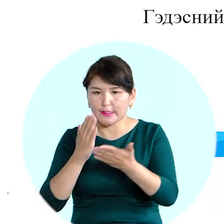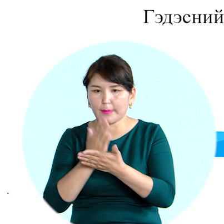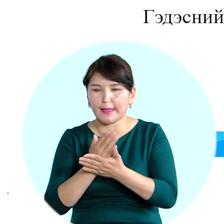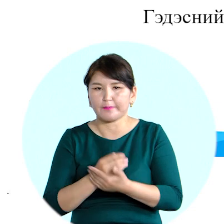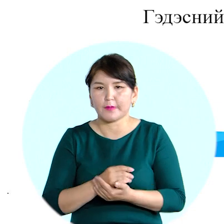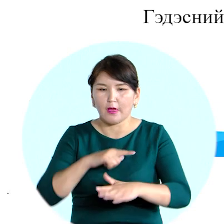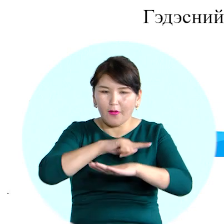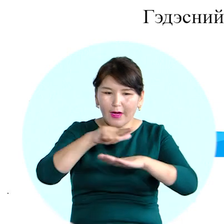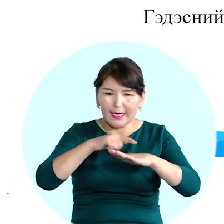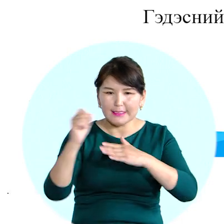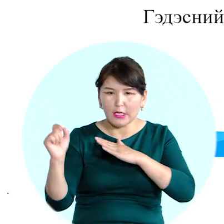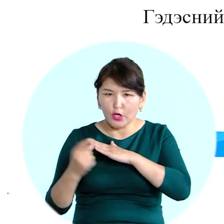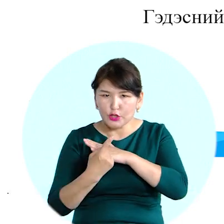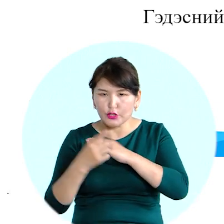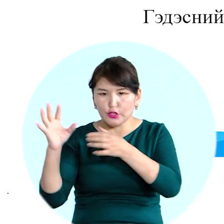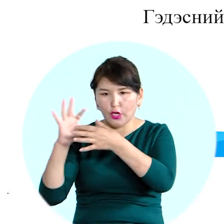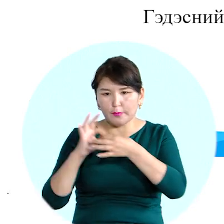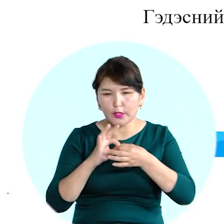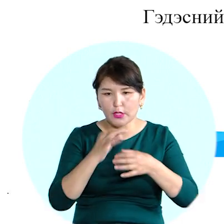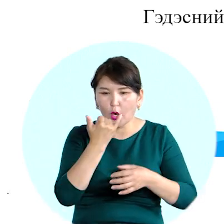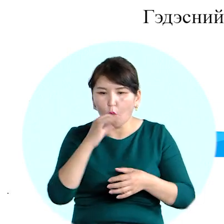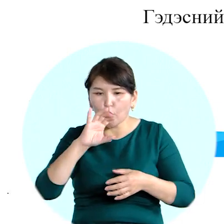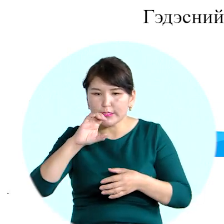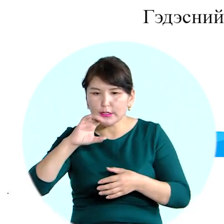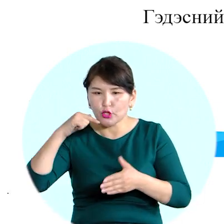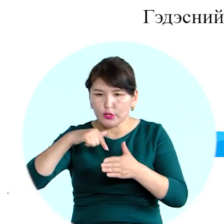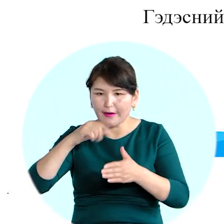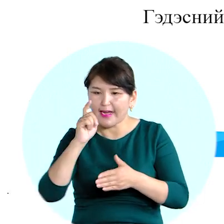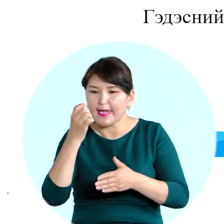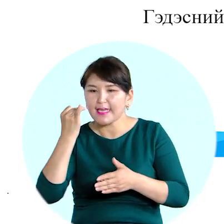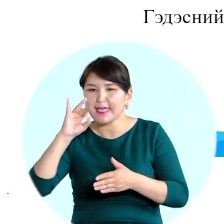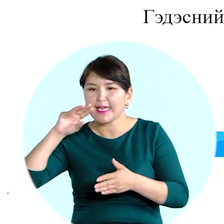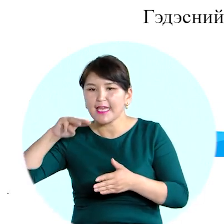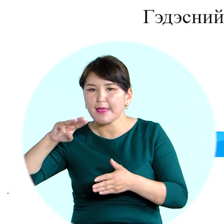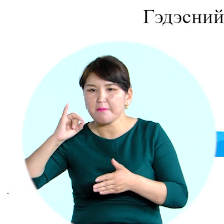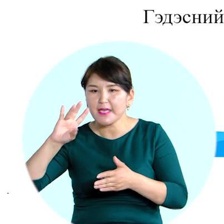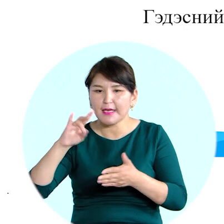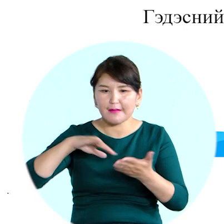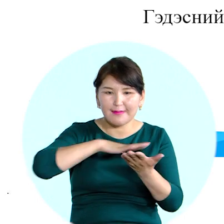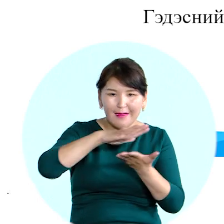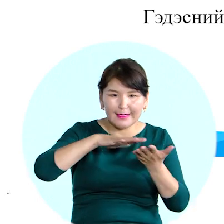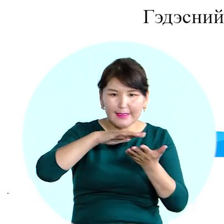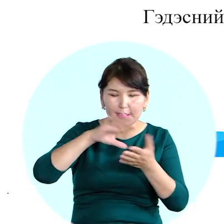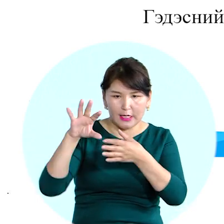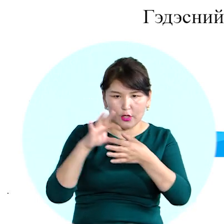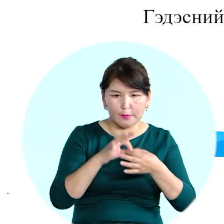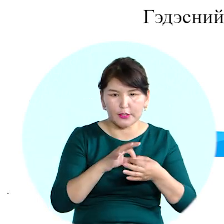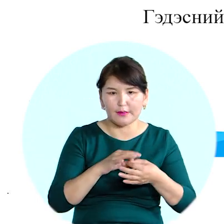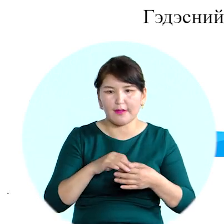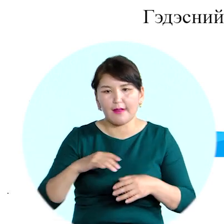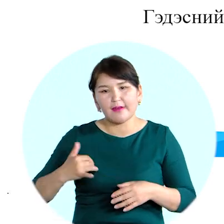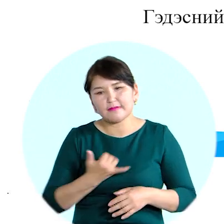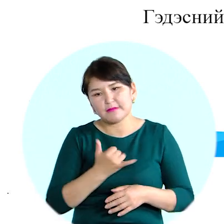усаар дамжих халдвар өвчин, устай холбоотой халдваргүй өвчин гэж хоёр ангилдаг. За халдваргүй өвчин гэдэг нь тухайн газар орны онцлогтой